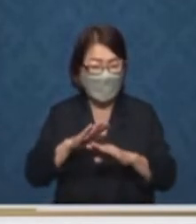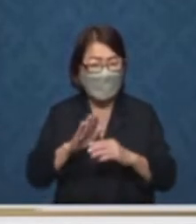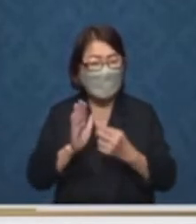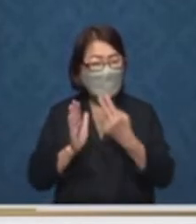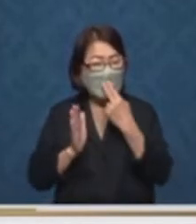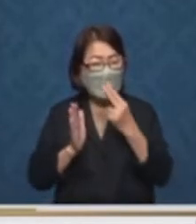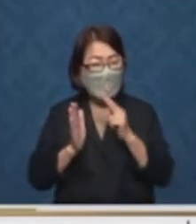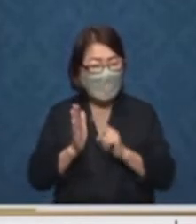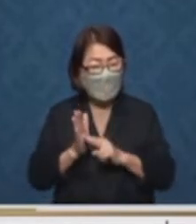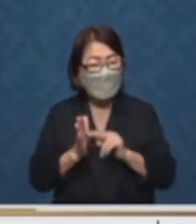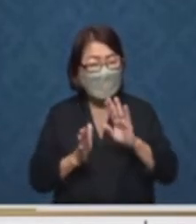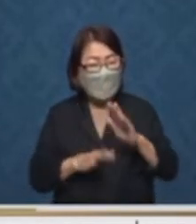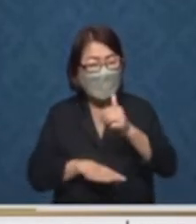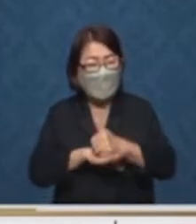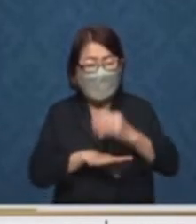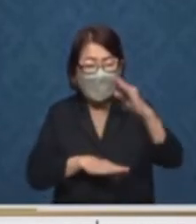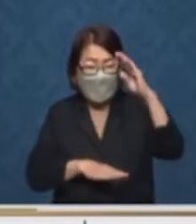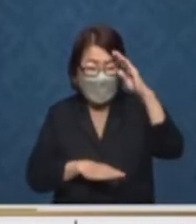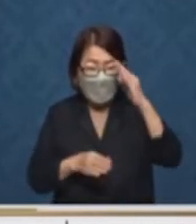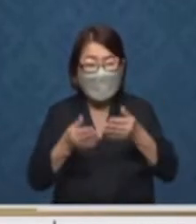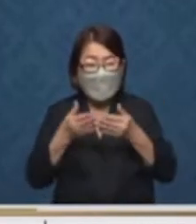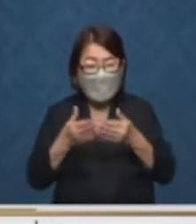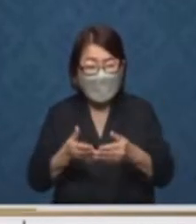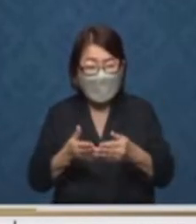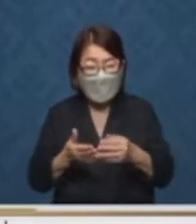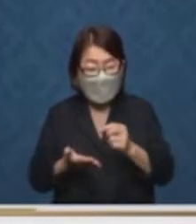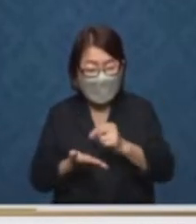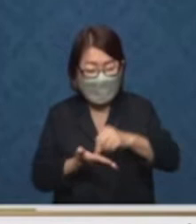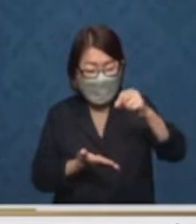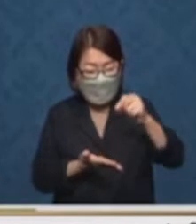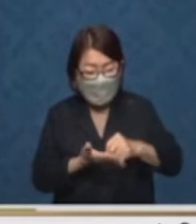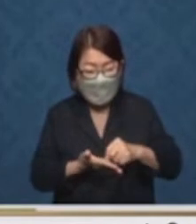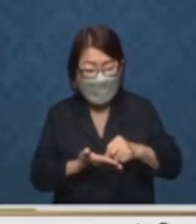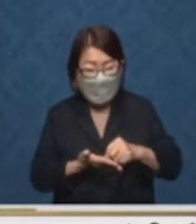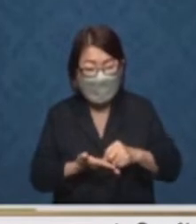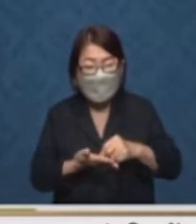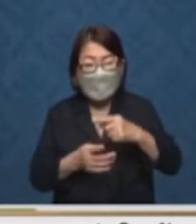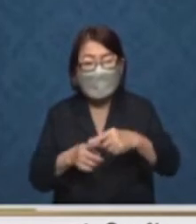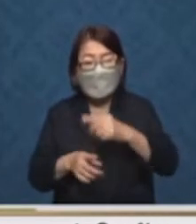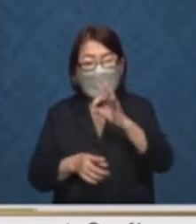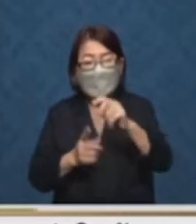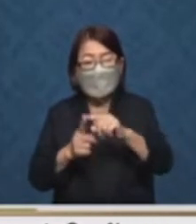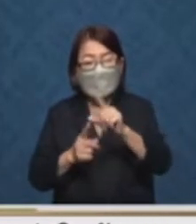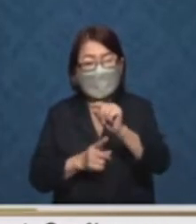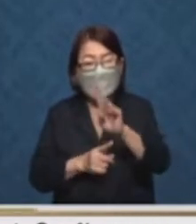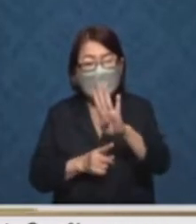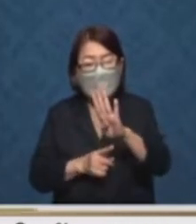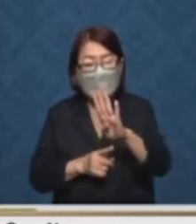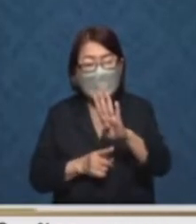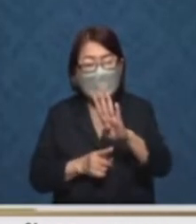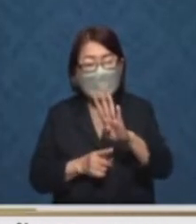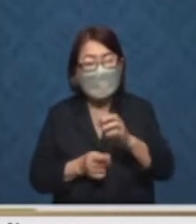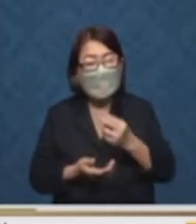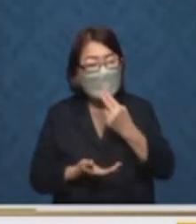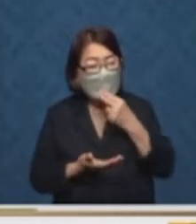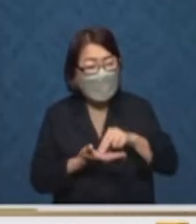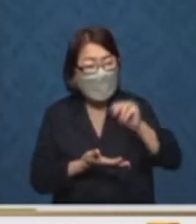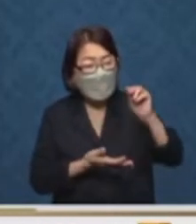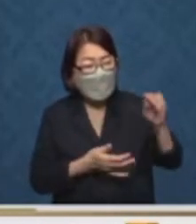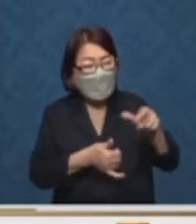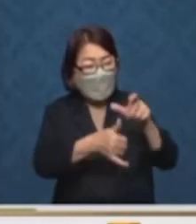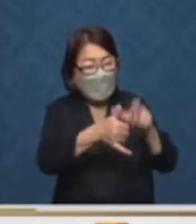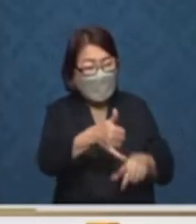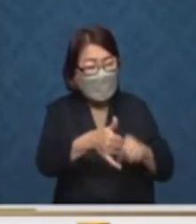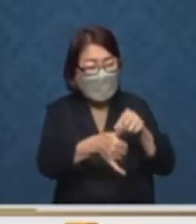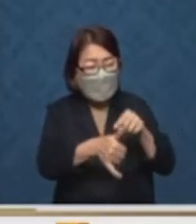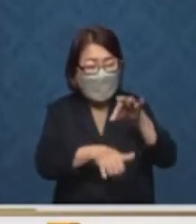ที่พลเรือเอกลือชัยรุดดิษฐ์ลงเมื่อวันที่24กันยายนถึงนายสูจ้านปินรองประธ